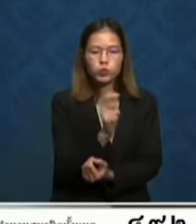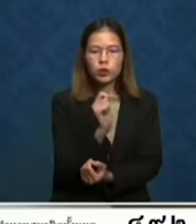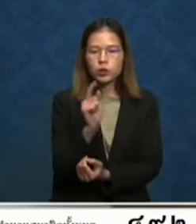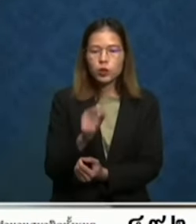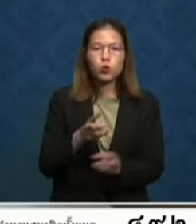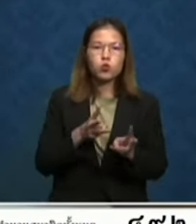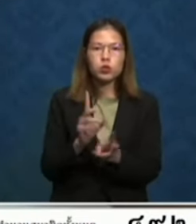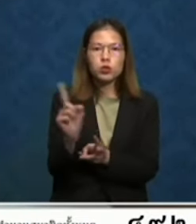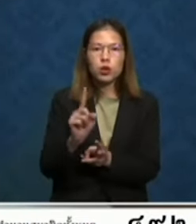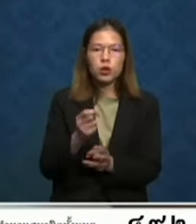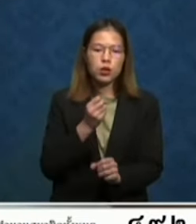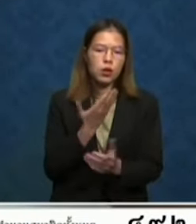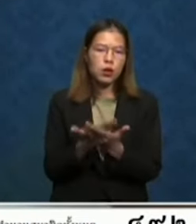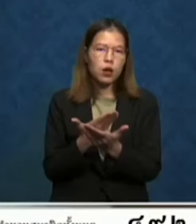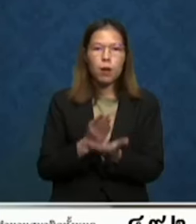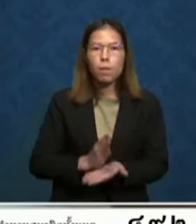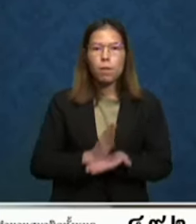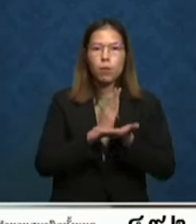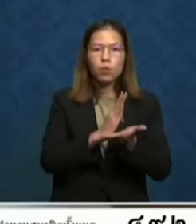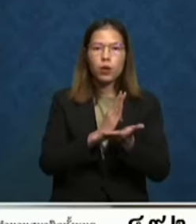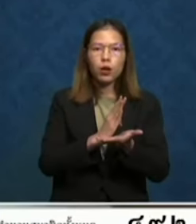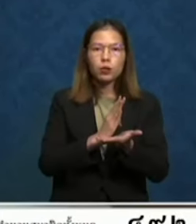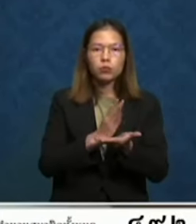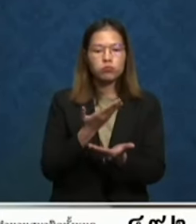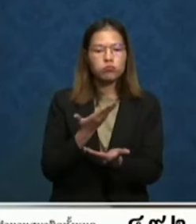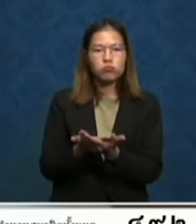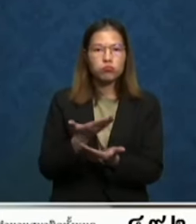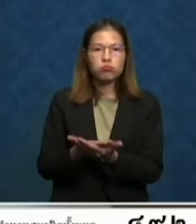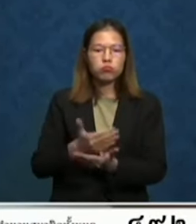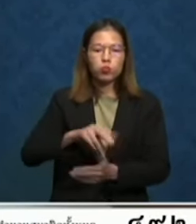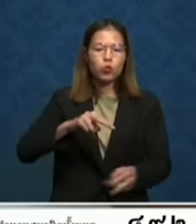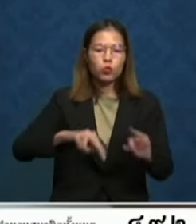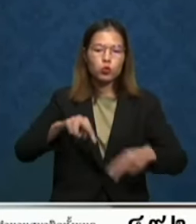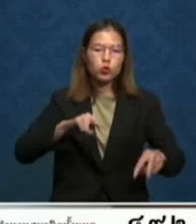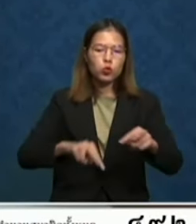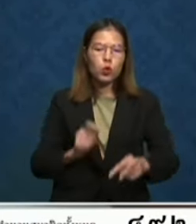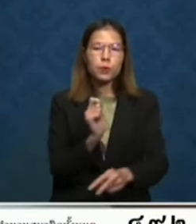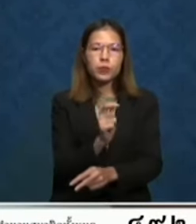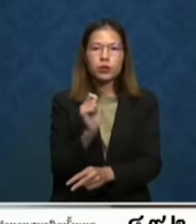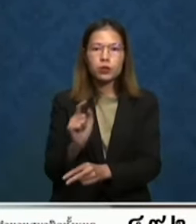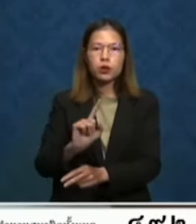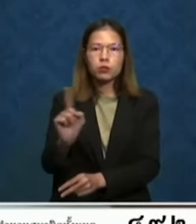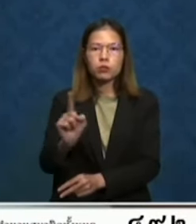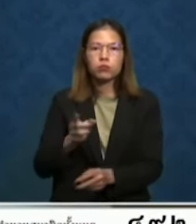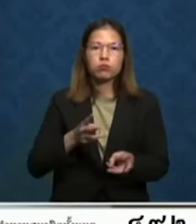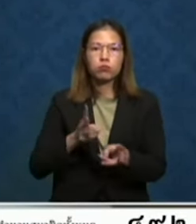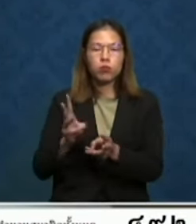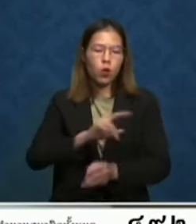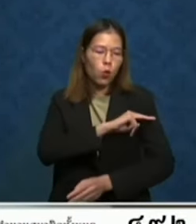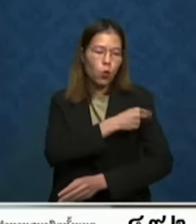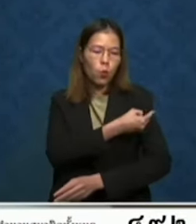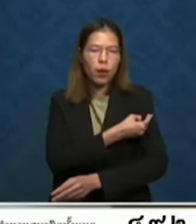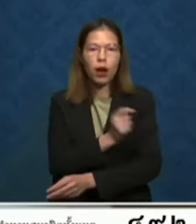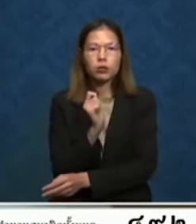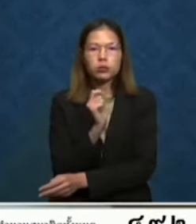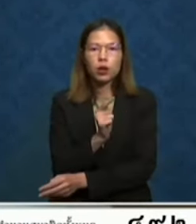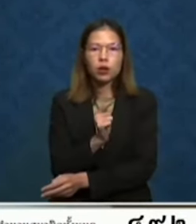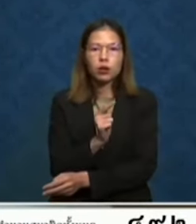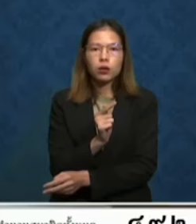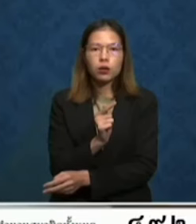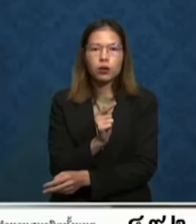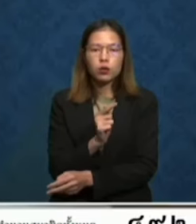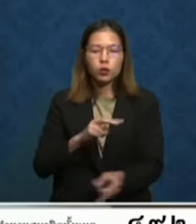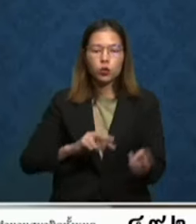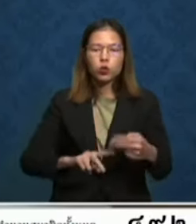งเงินบริจาคนะครับที่เป็นเงินนอกงบประมาณเนี่ยเราจะตรวจสอบยังไงเราจะใช้จ่ายยังไงเงินบริจาคโรงพยาบาลเราจะใช้จ่ายยังไงจะตรวจส